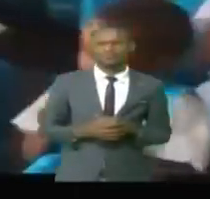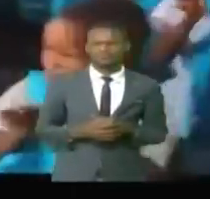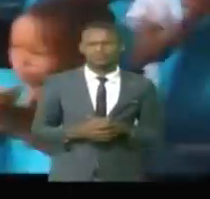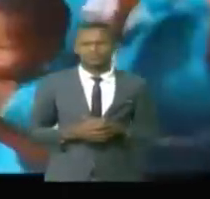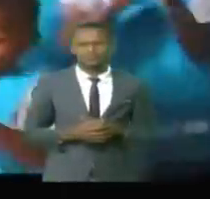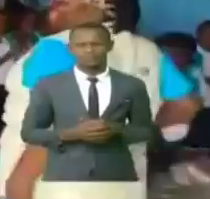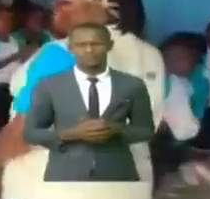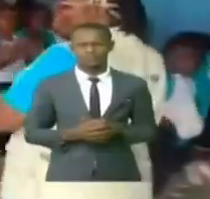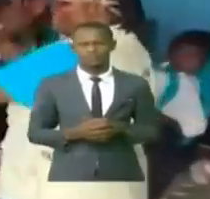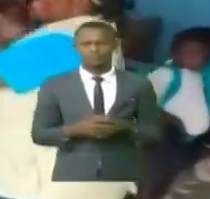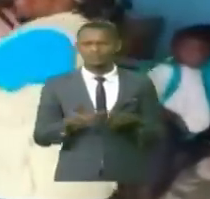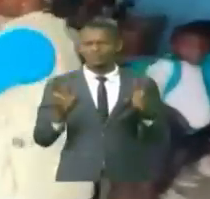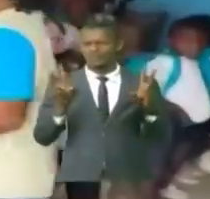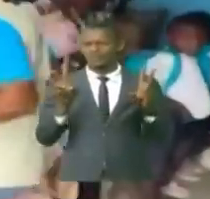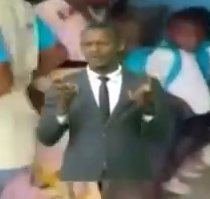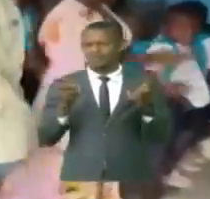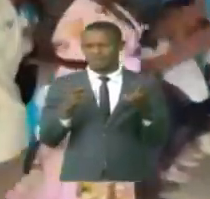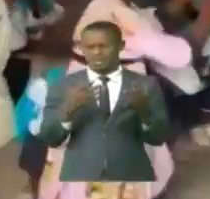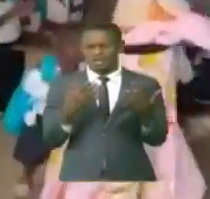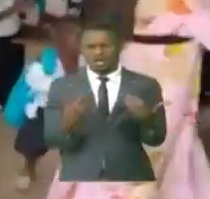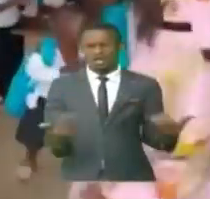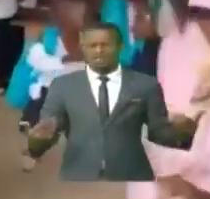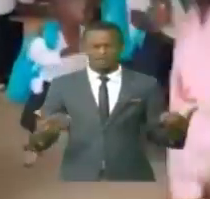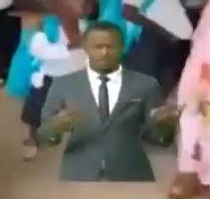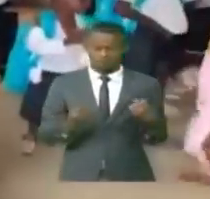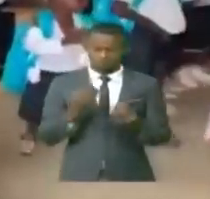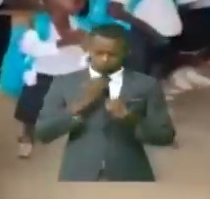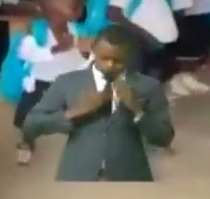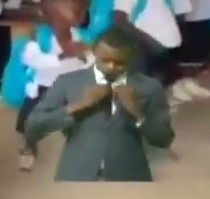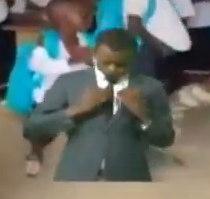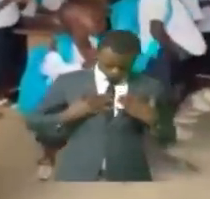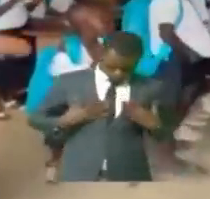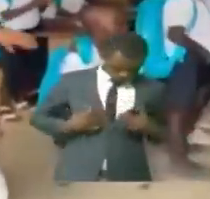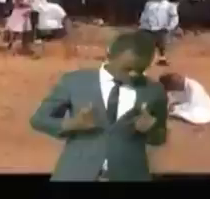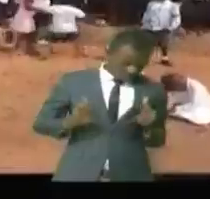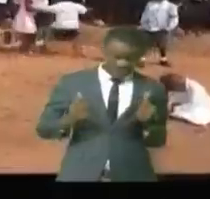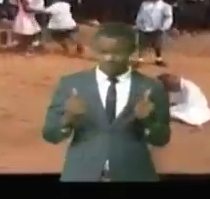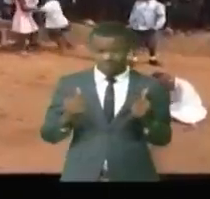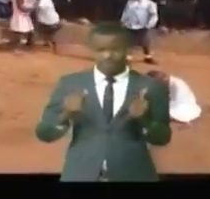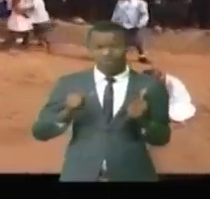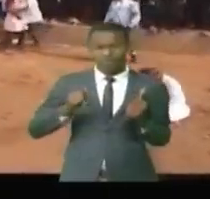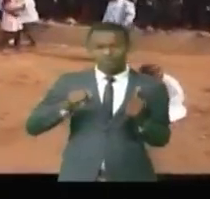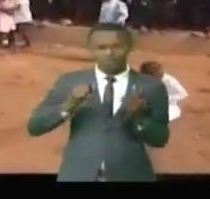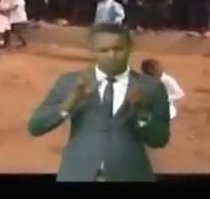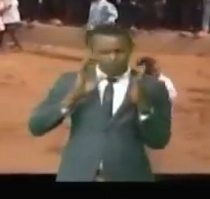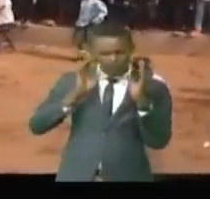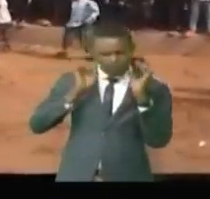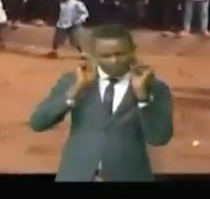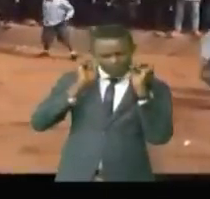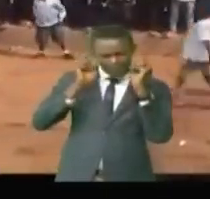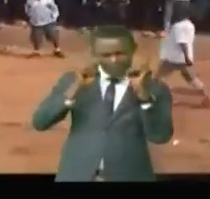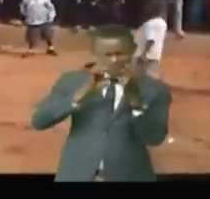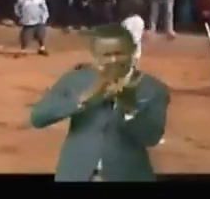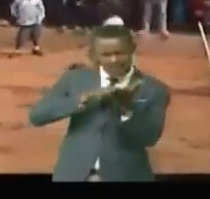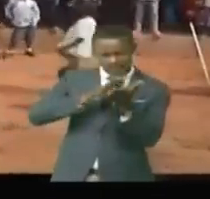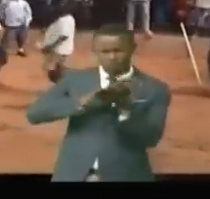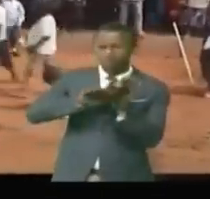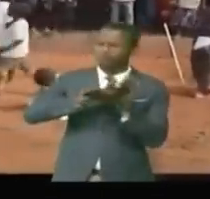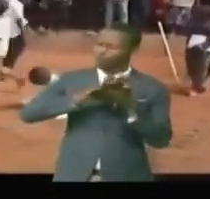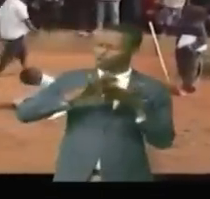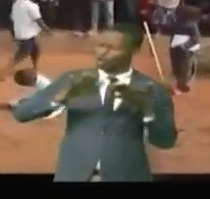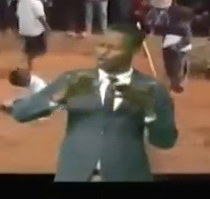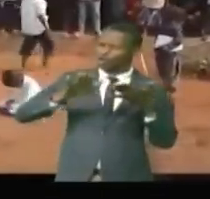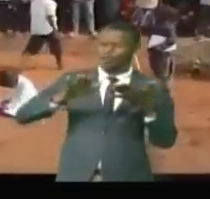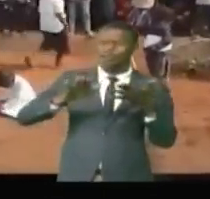Un enfant bien nourri, en bonne santé et protégé, apprendre mieux dans une école assainie. thème choisi à la campagne d'appui pour la